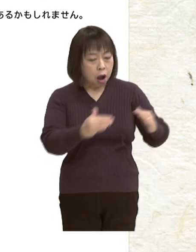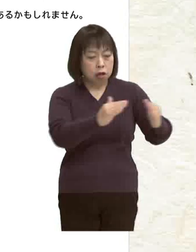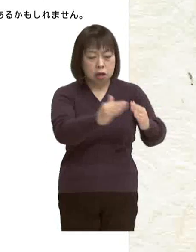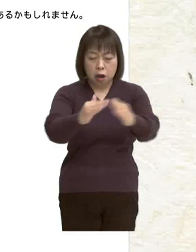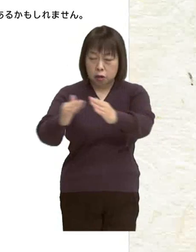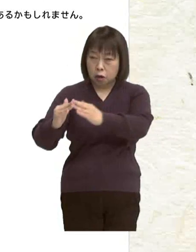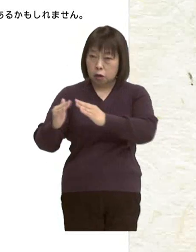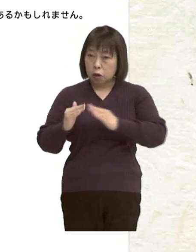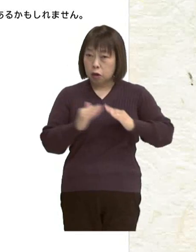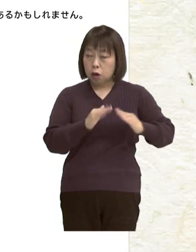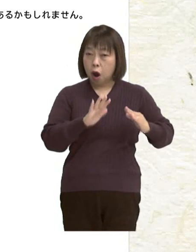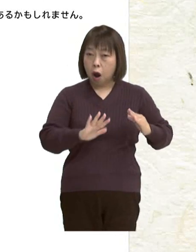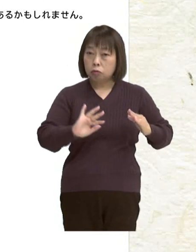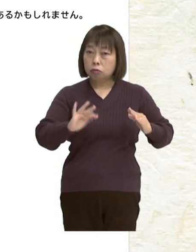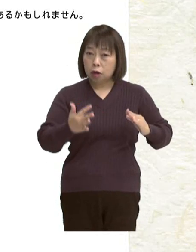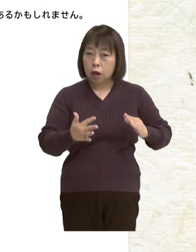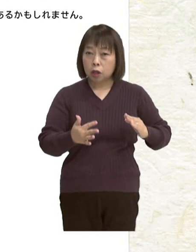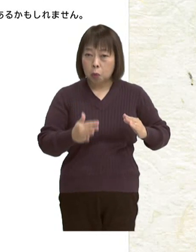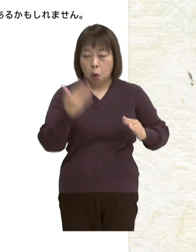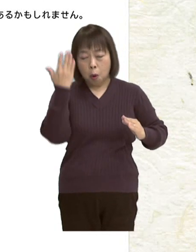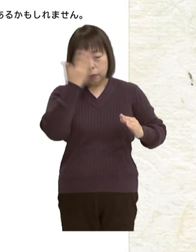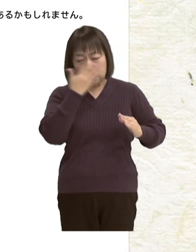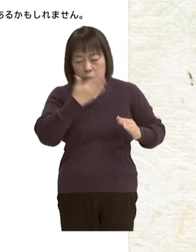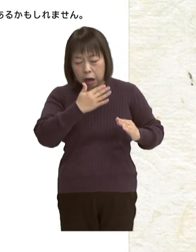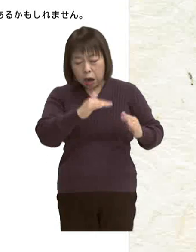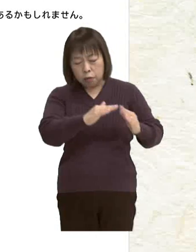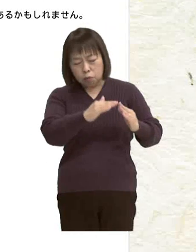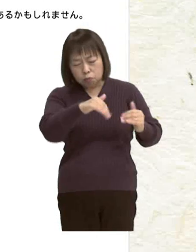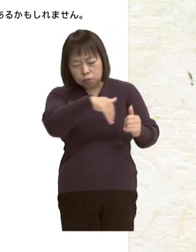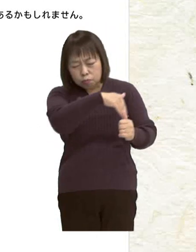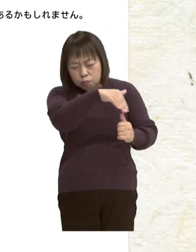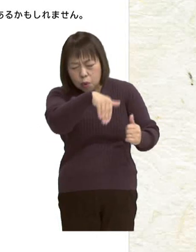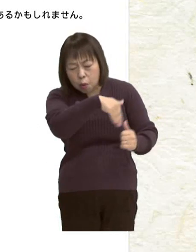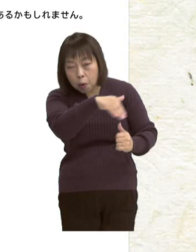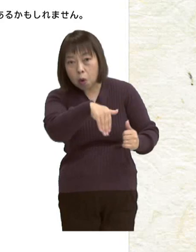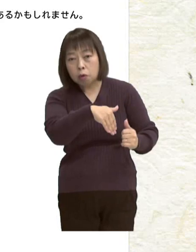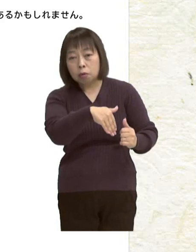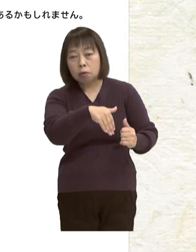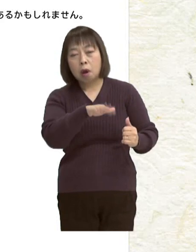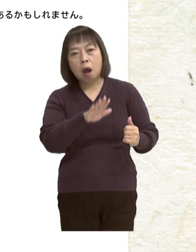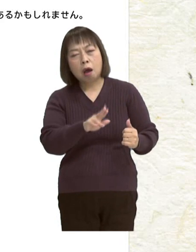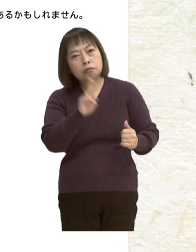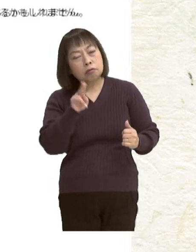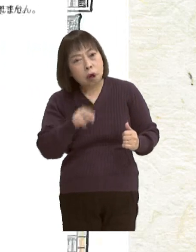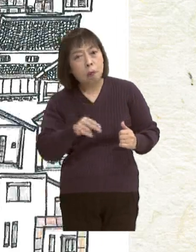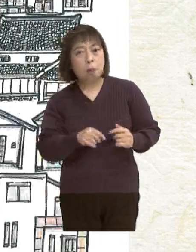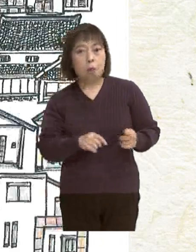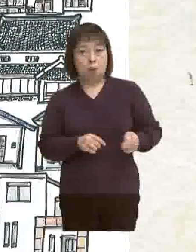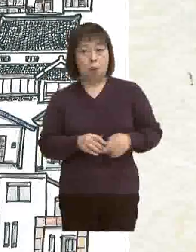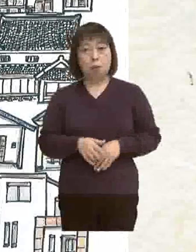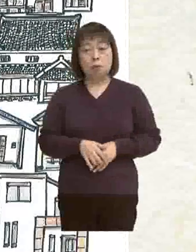家は寄り添っていますが目には見えないポツンと一軒家があるかもしれません。